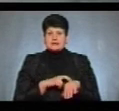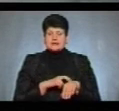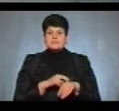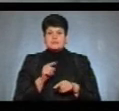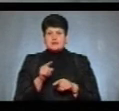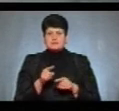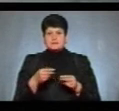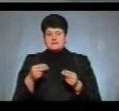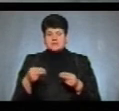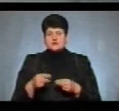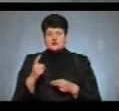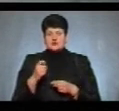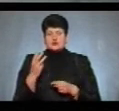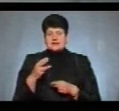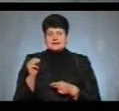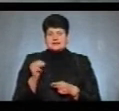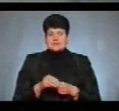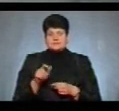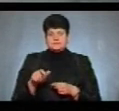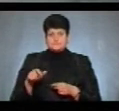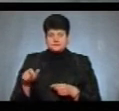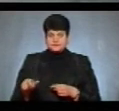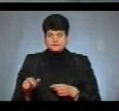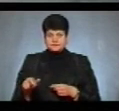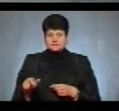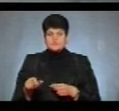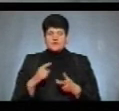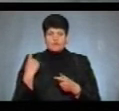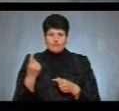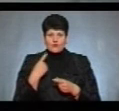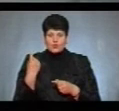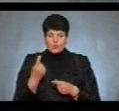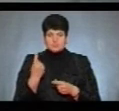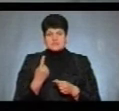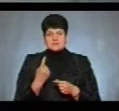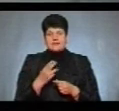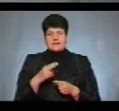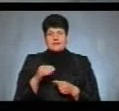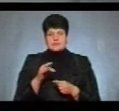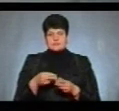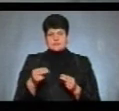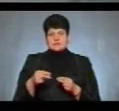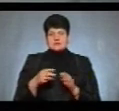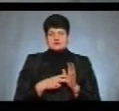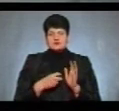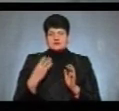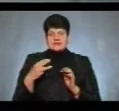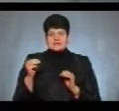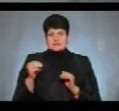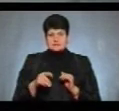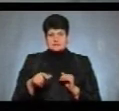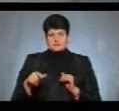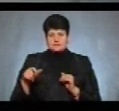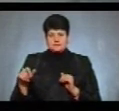з ними уклали майже 130 тисяч пацієнтів, каже Надія Боднар. В області декларації з сімейними лікарями підписали 730 тисяч громадян,